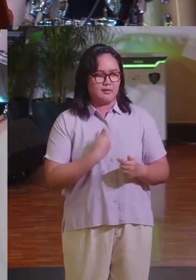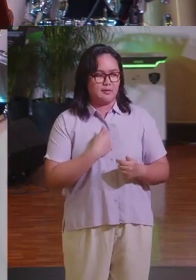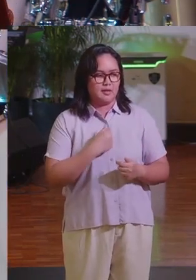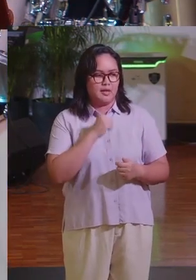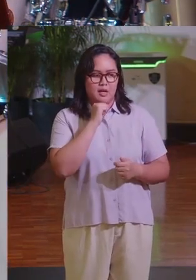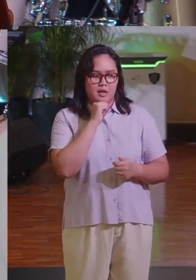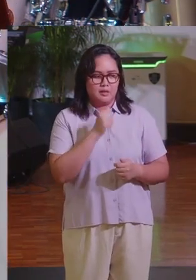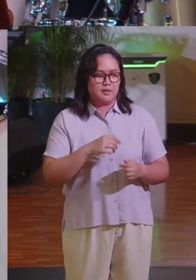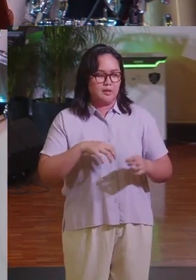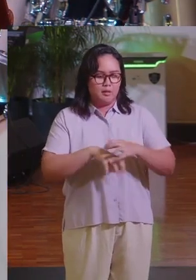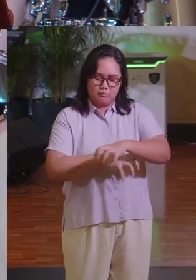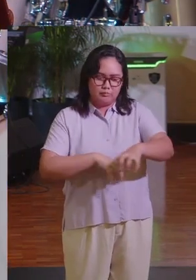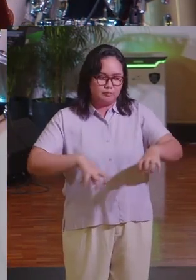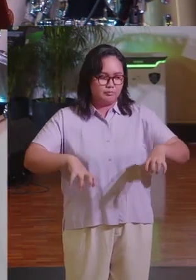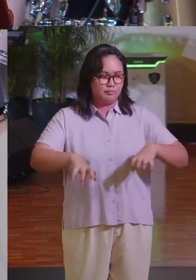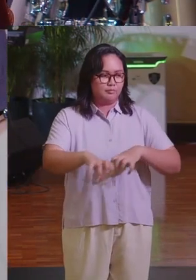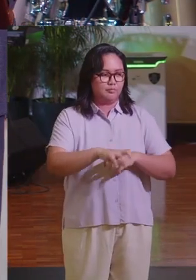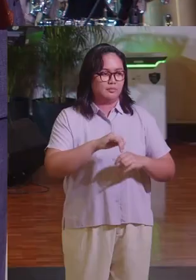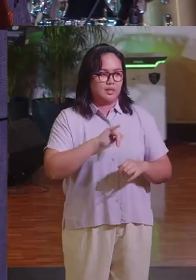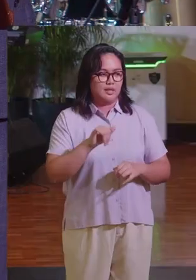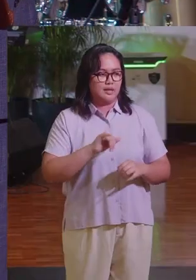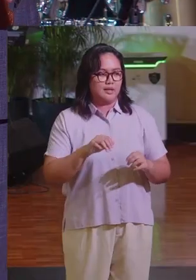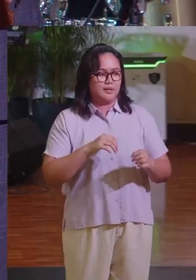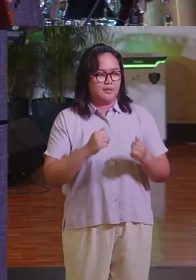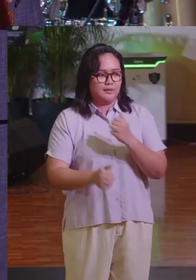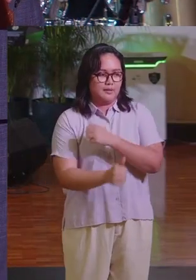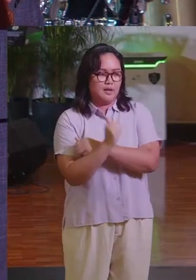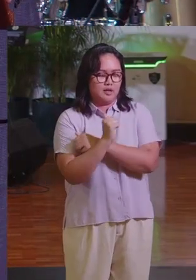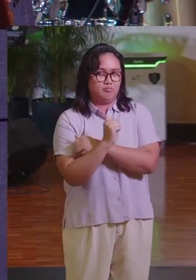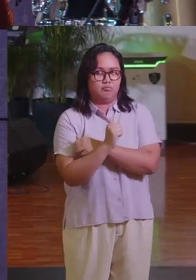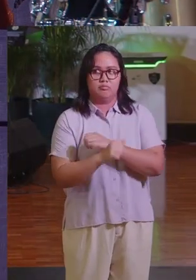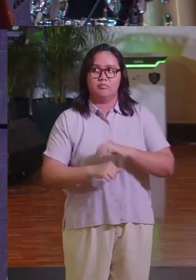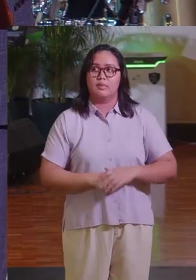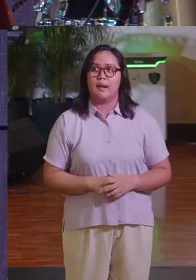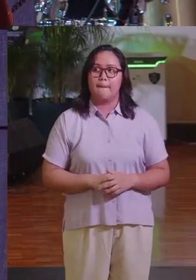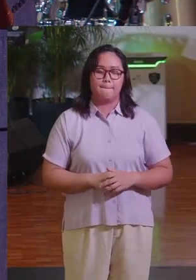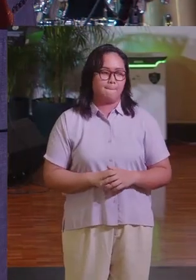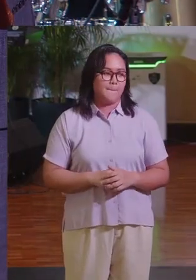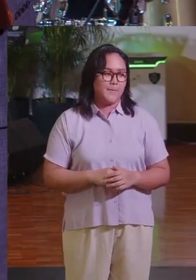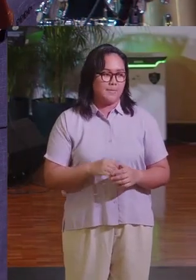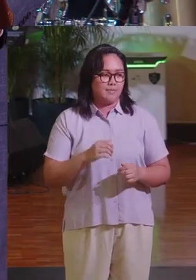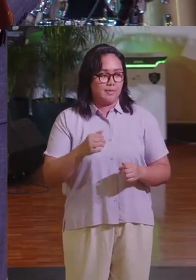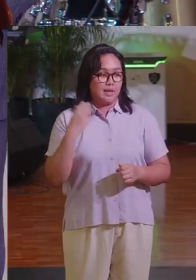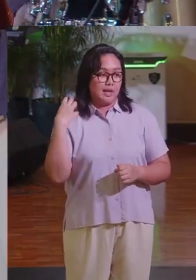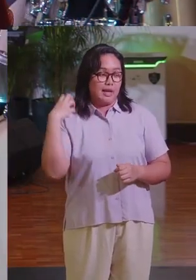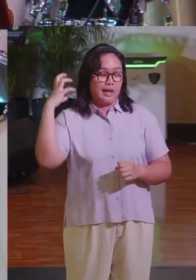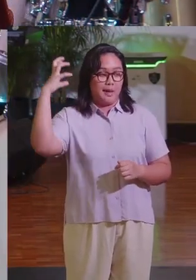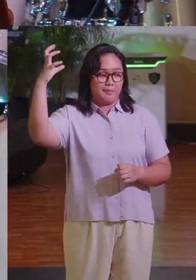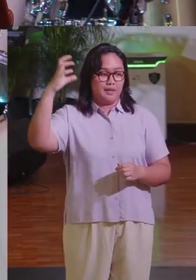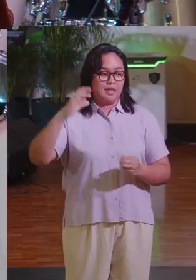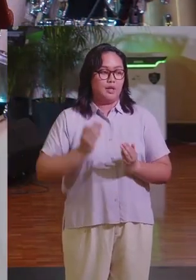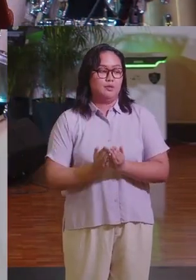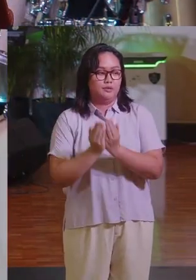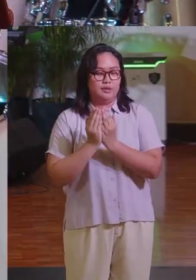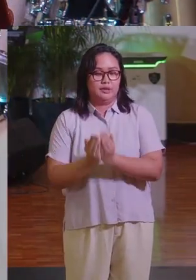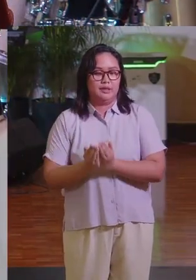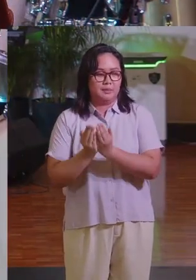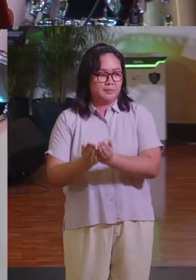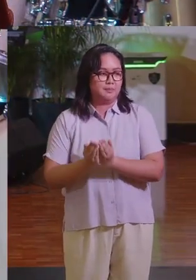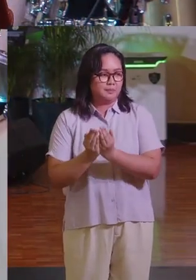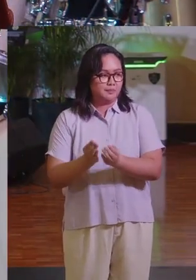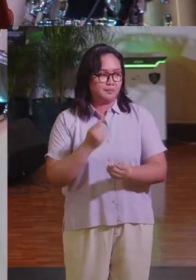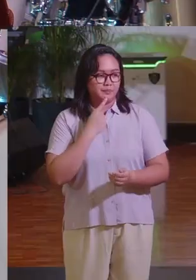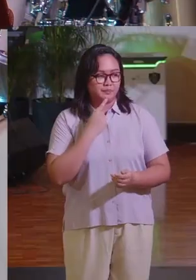naapektuhan. Marami pong naapektuhan. Kaya't ang kapitan ng barko, sinabihan ng bawat